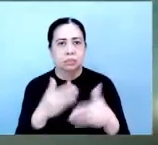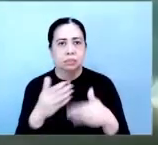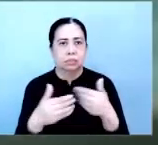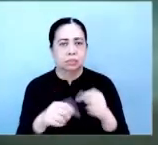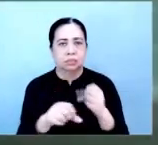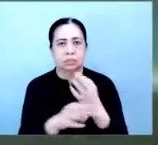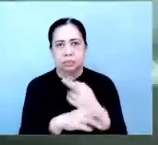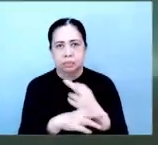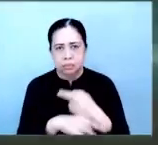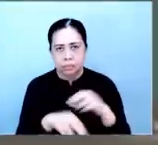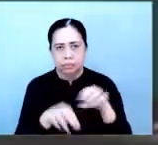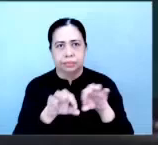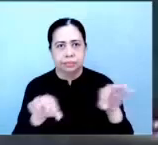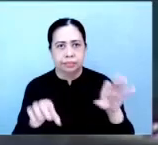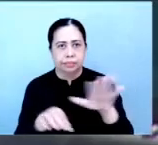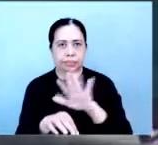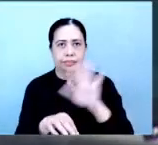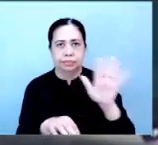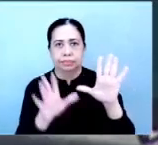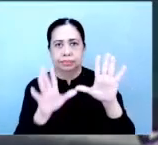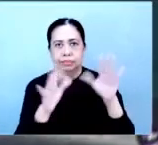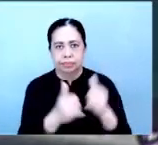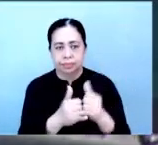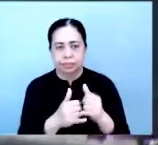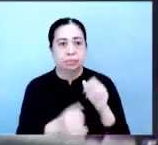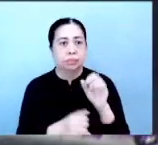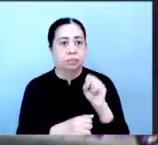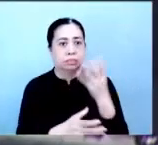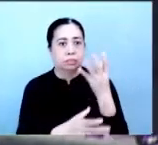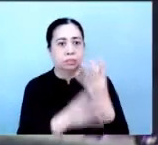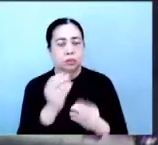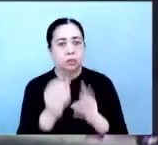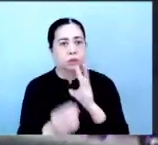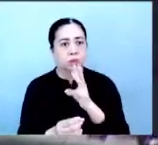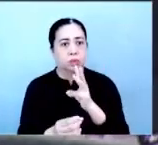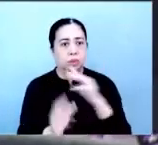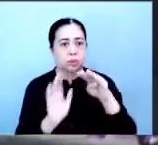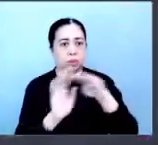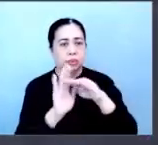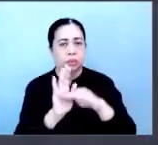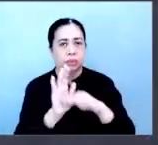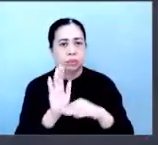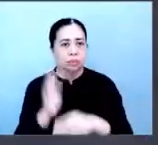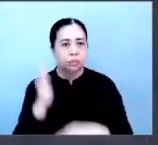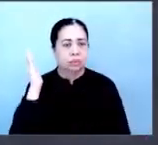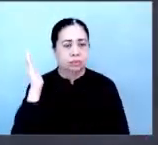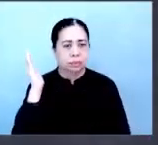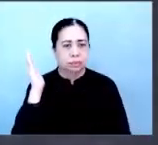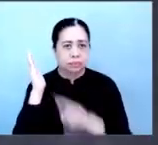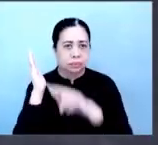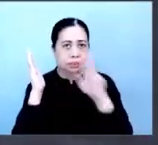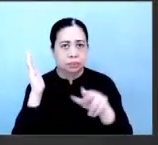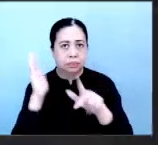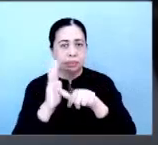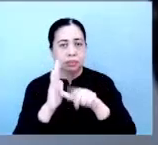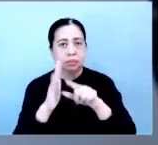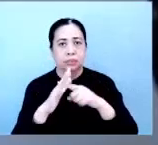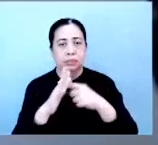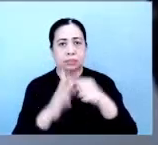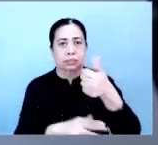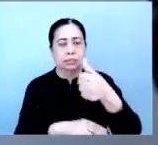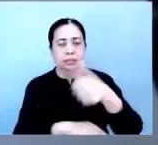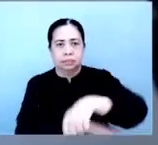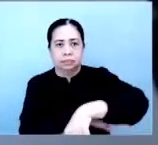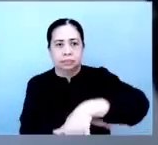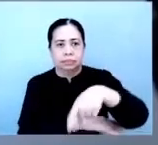maintenance activities ng concessionaire. Dahil dito, mawawalan ng tubig ang Baras at Antipolo sa Rizal simula mamayang alas 10 ng gabi.